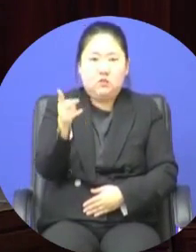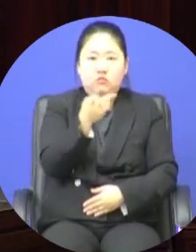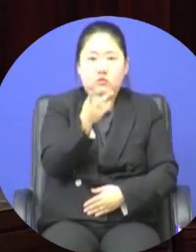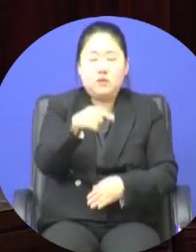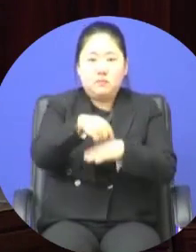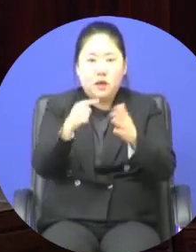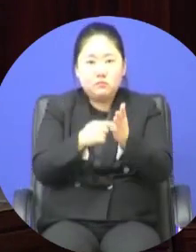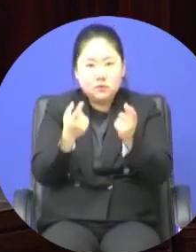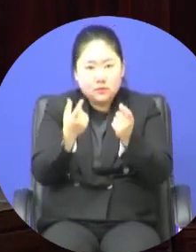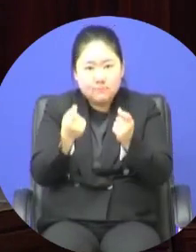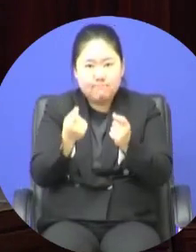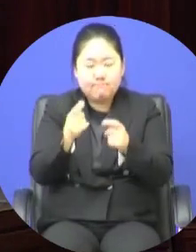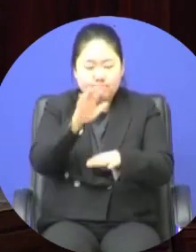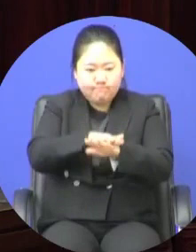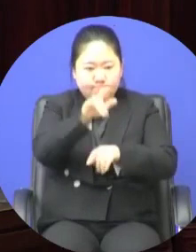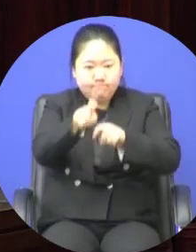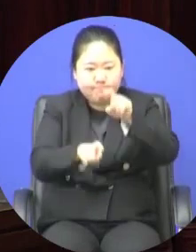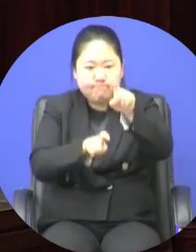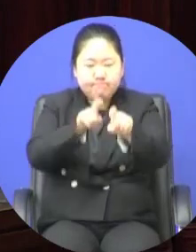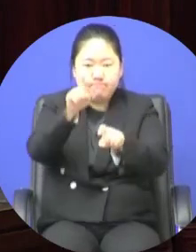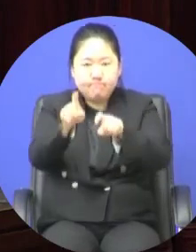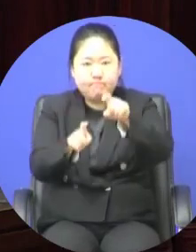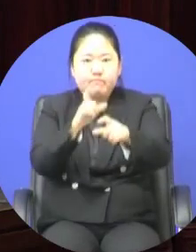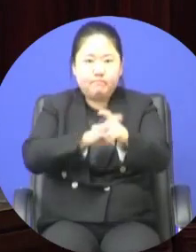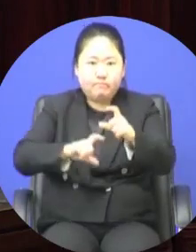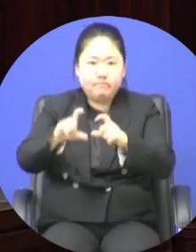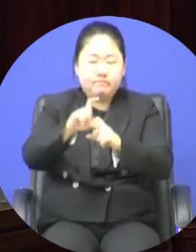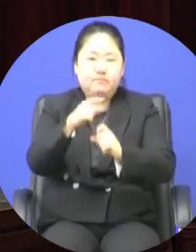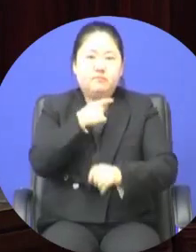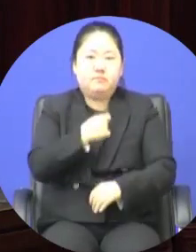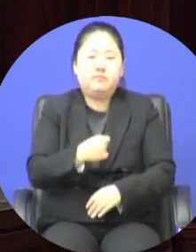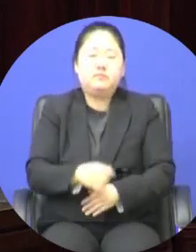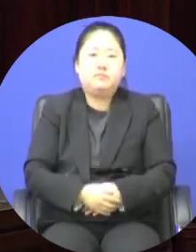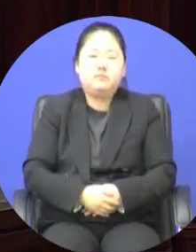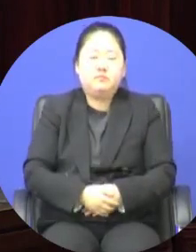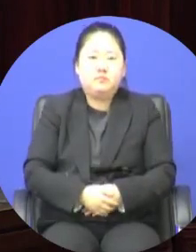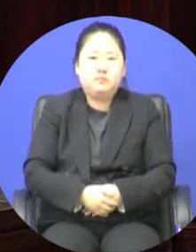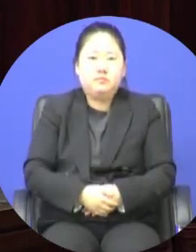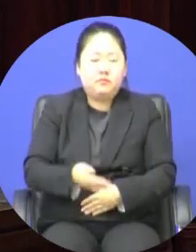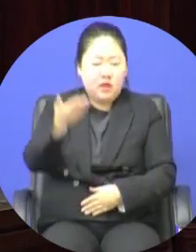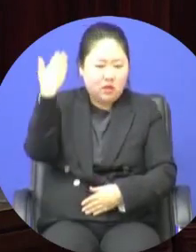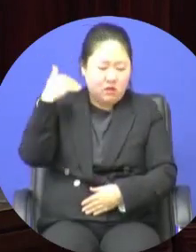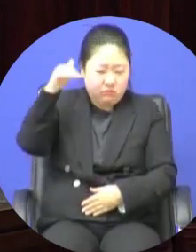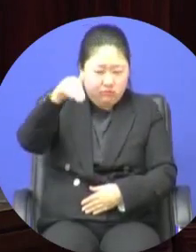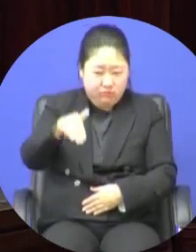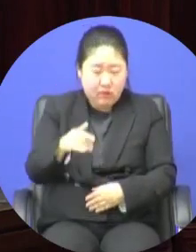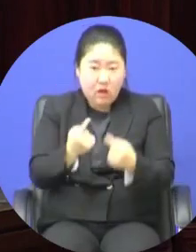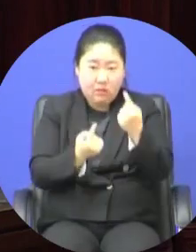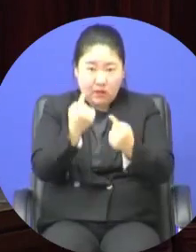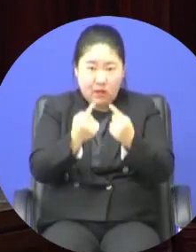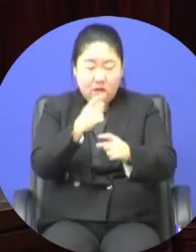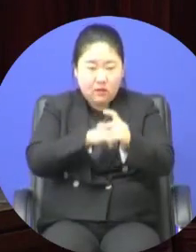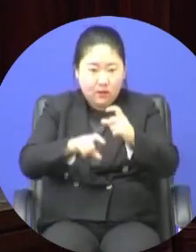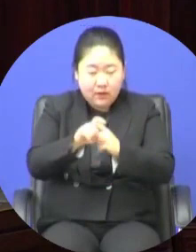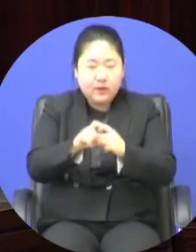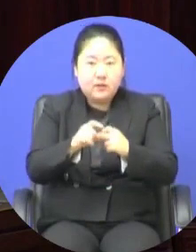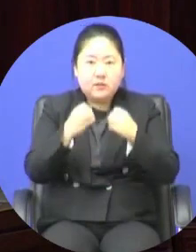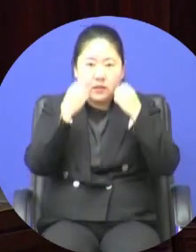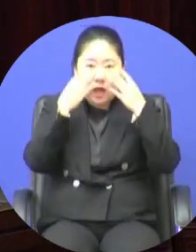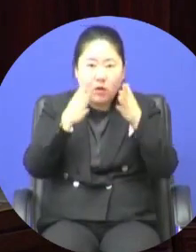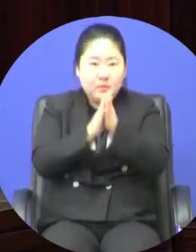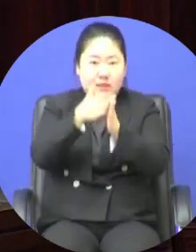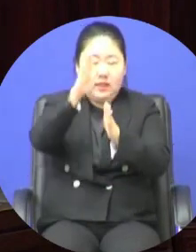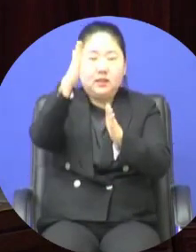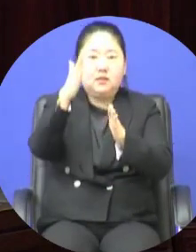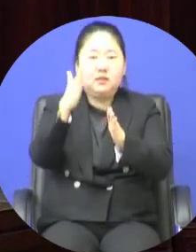것입니다. 오랜 부침과 굴곡의 시간을 지나 마침내 새로운 역사를 만들어가는 그 빛나는 여정에 여러분도